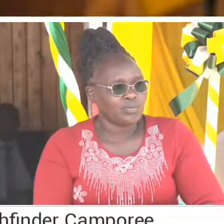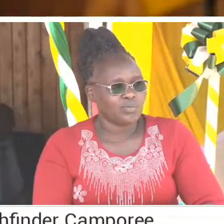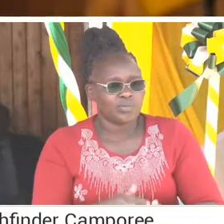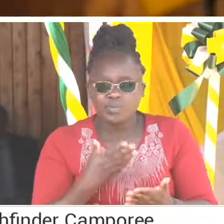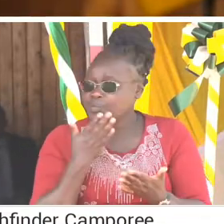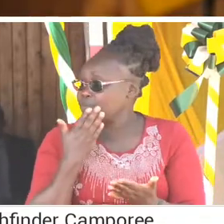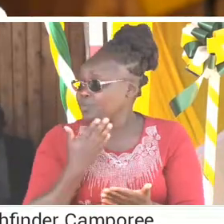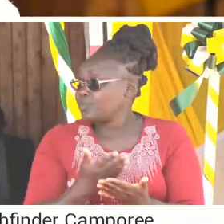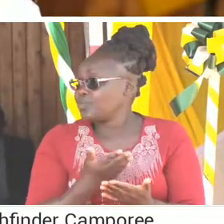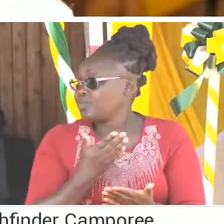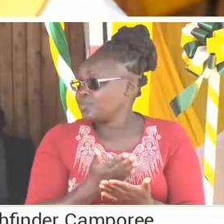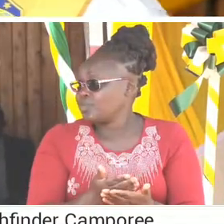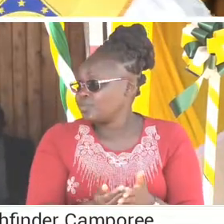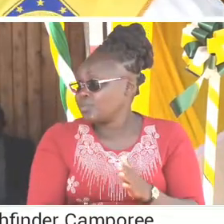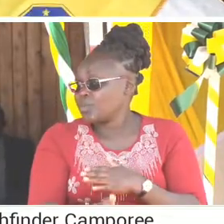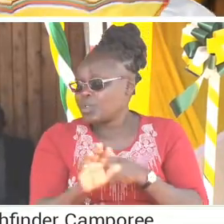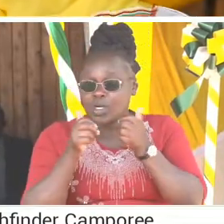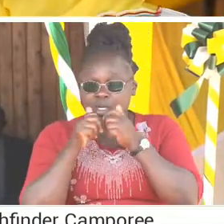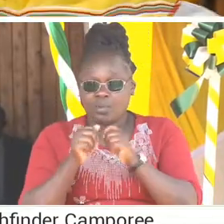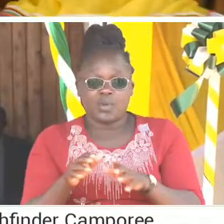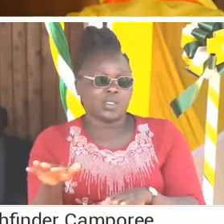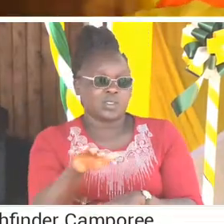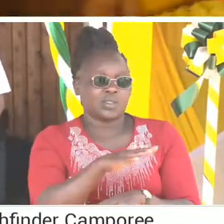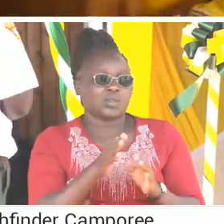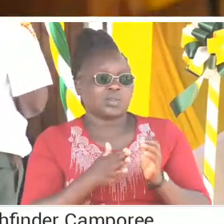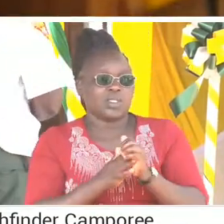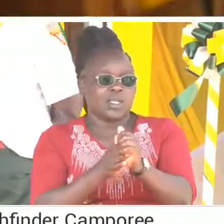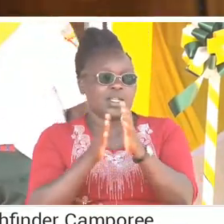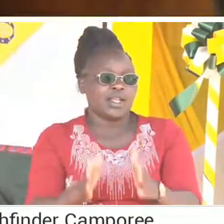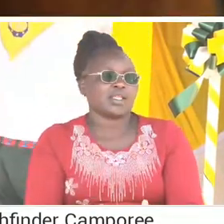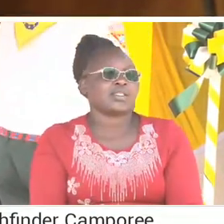Asante, Mungu awabariki viongozi, tunashukuru sana tuketi.